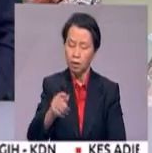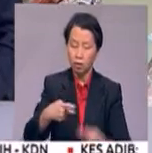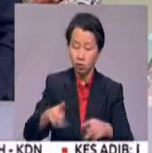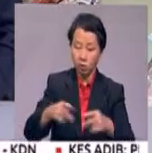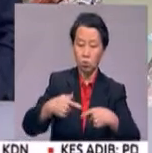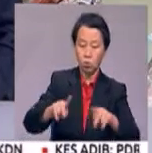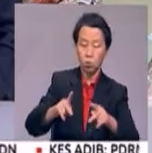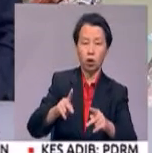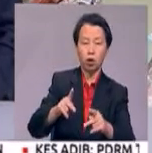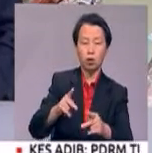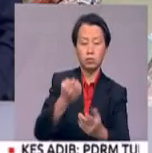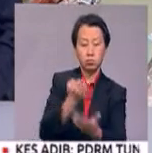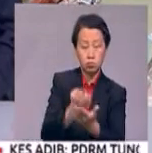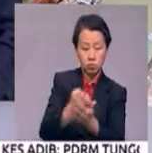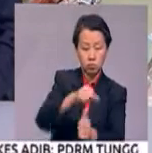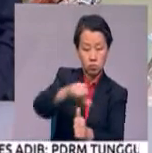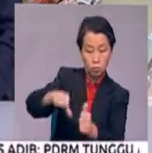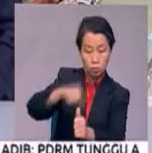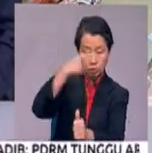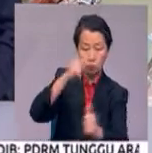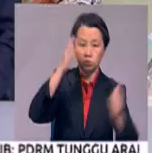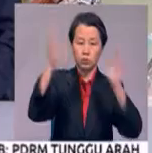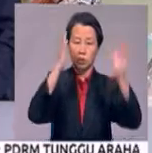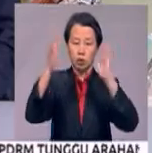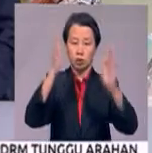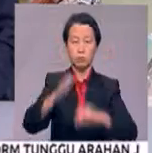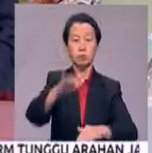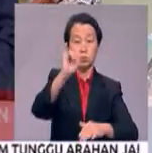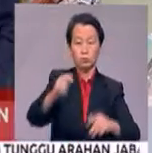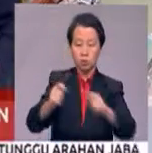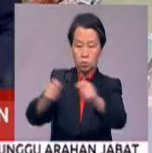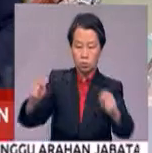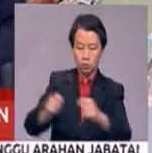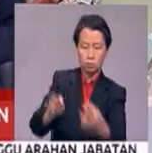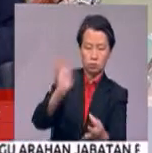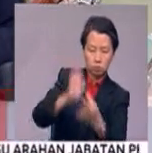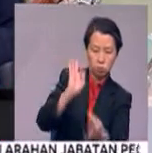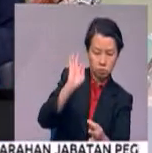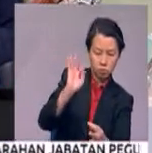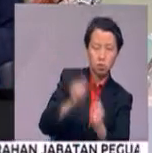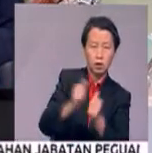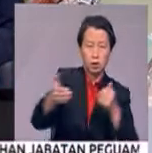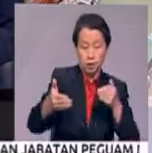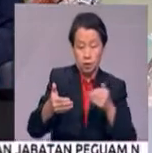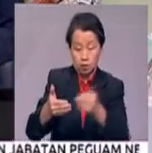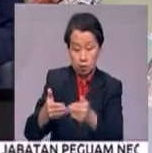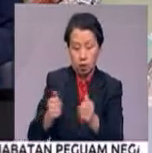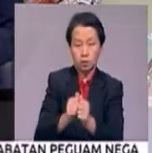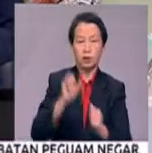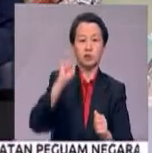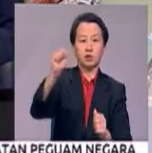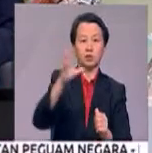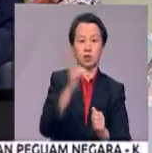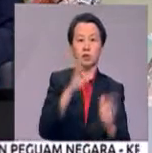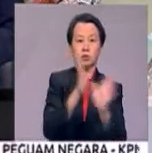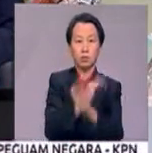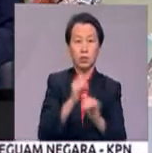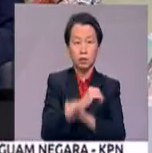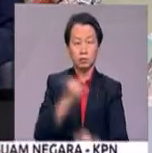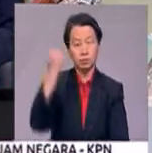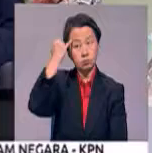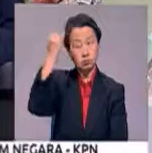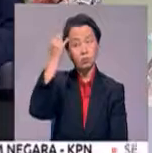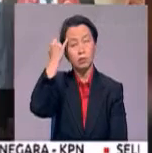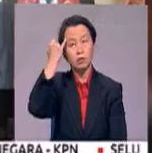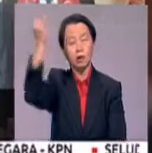peluang sosioekonomi kepada Malaysia. Ia berikutan lokasinya yang strategik serta berdekatan dengan negeri Sabah dan Sarawak. Idea itu